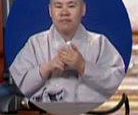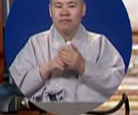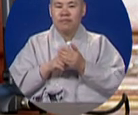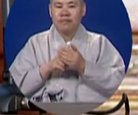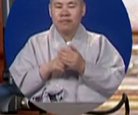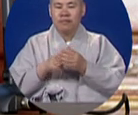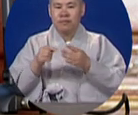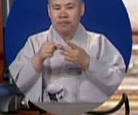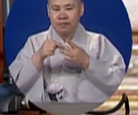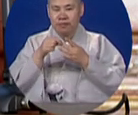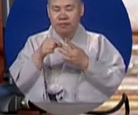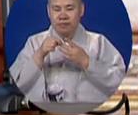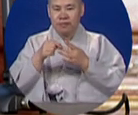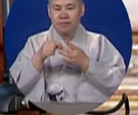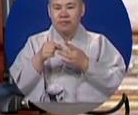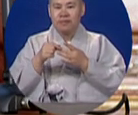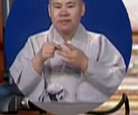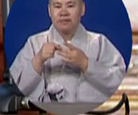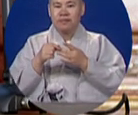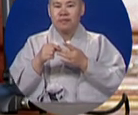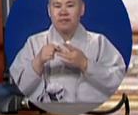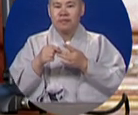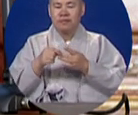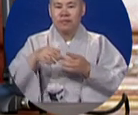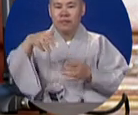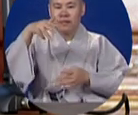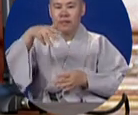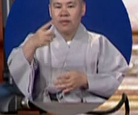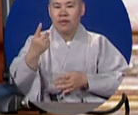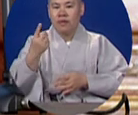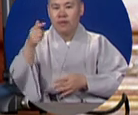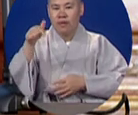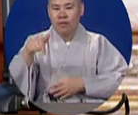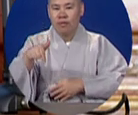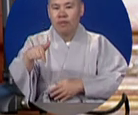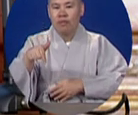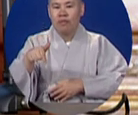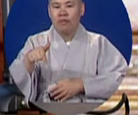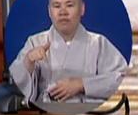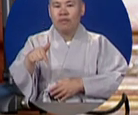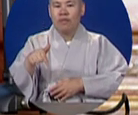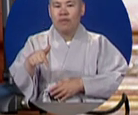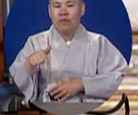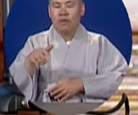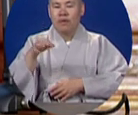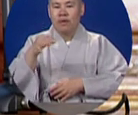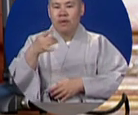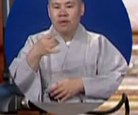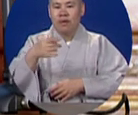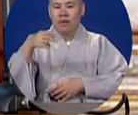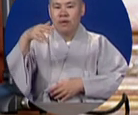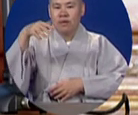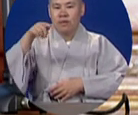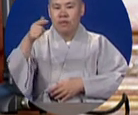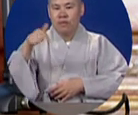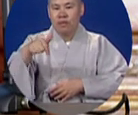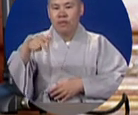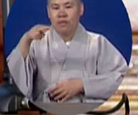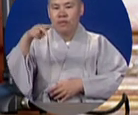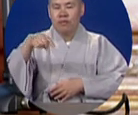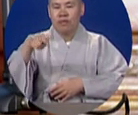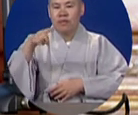두 번째가 촉이에요 촉 의 촉 수상사 이렇게 외웁니다